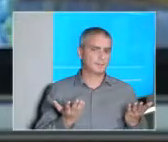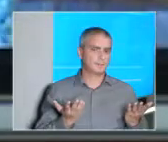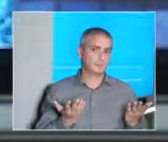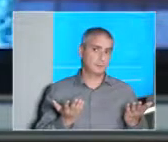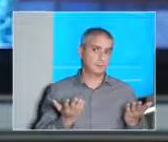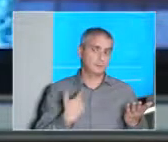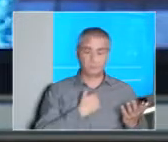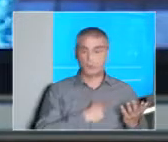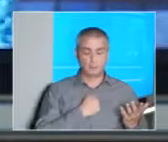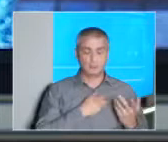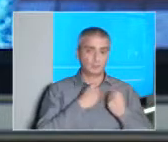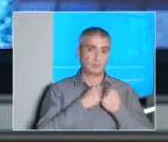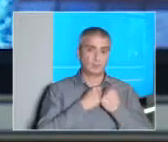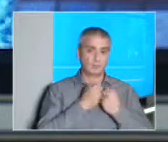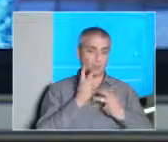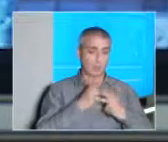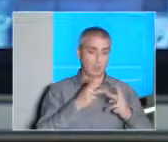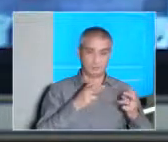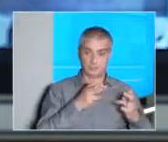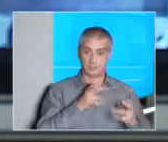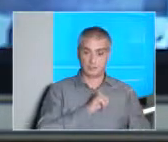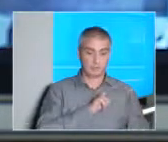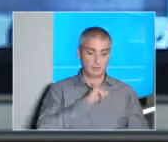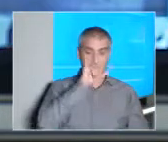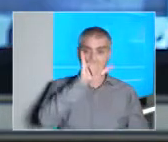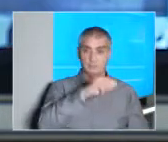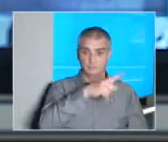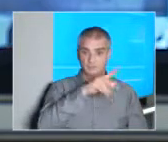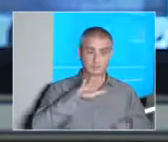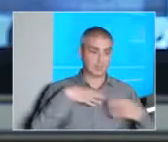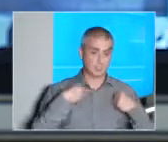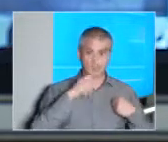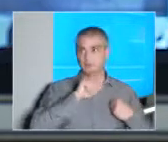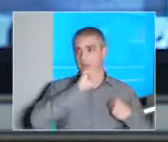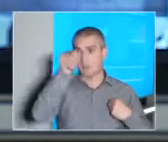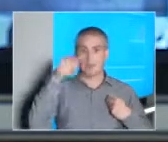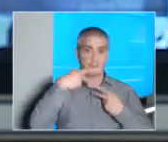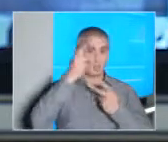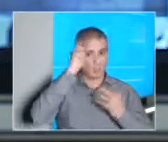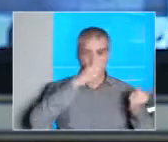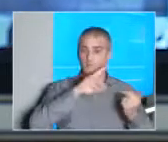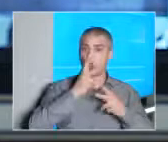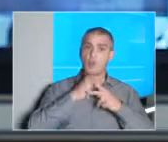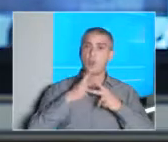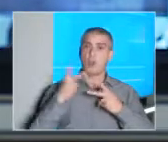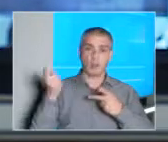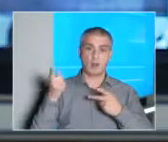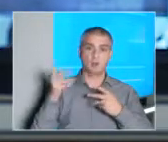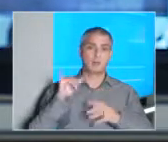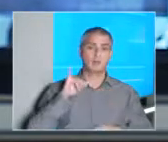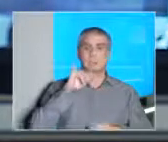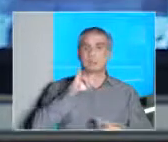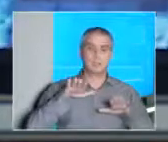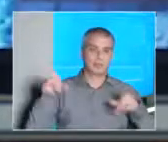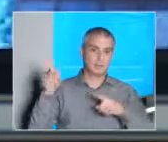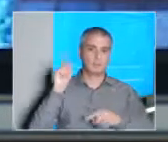עם כל הצער וההתמודדות, חולה אונקולוגי שטס לשדה דוב וצריך להגיע לאיכילוב, מאשר חולה אונקולוגי שטס